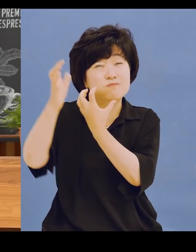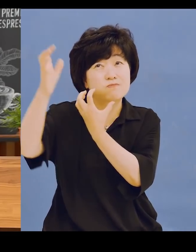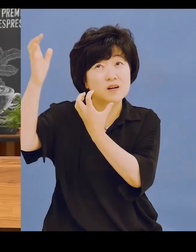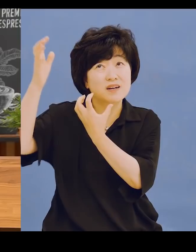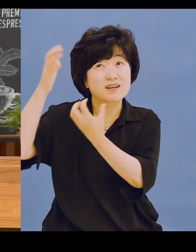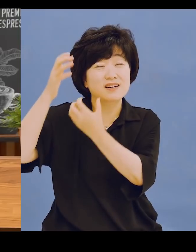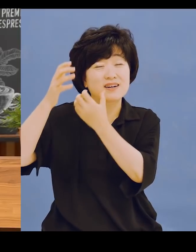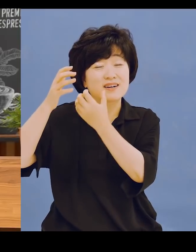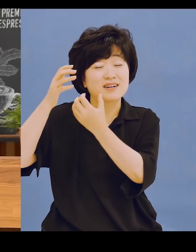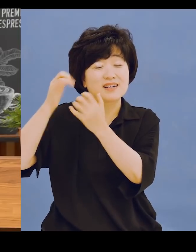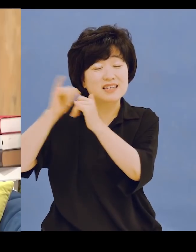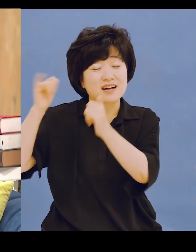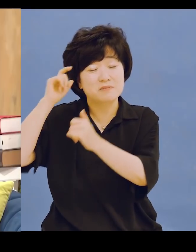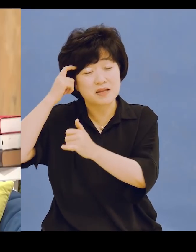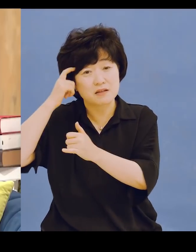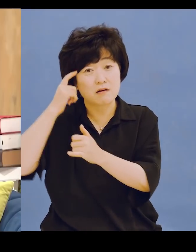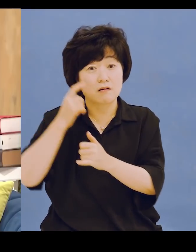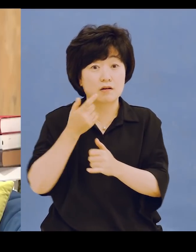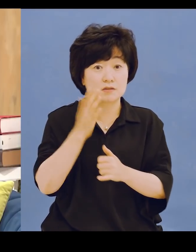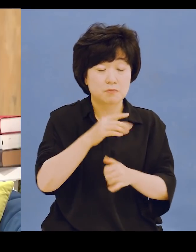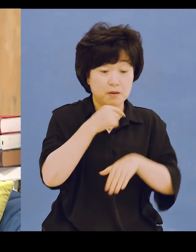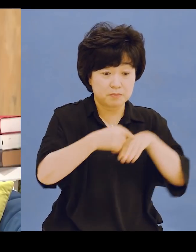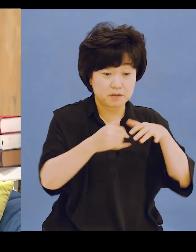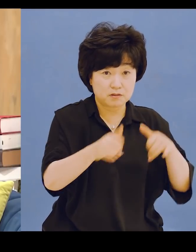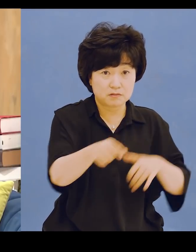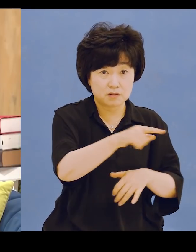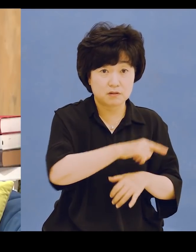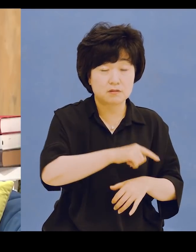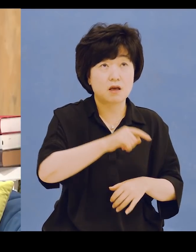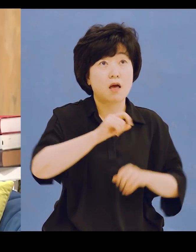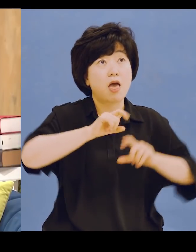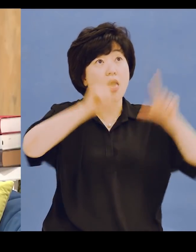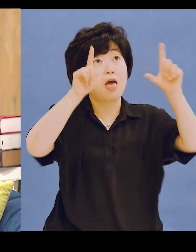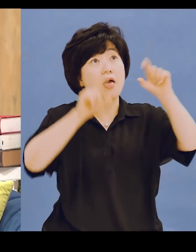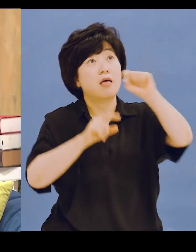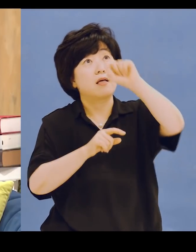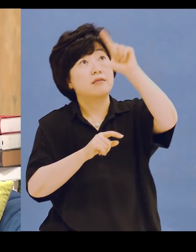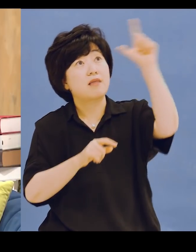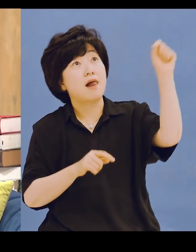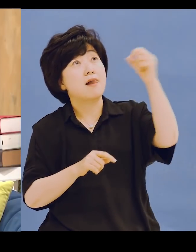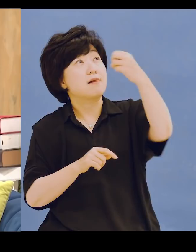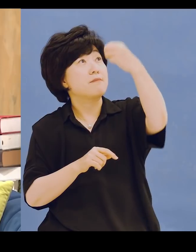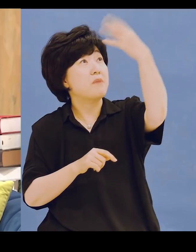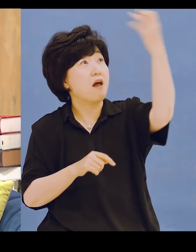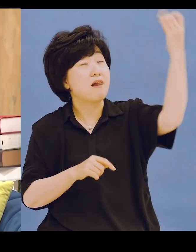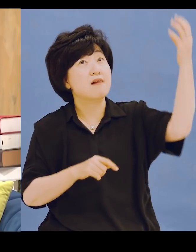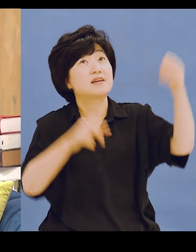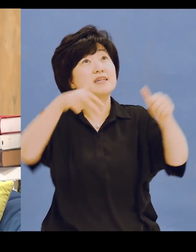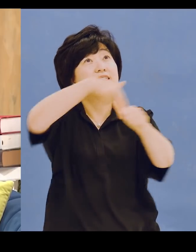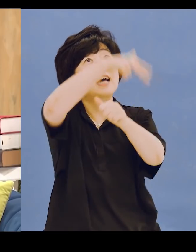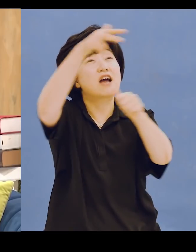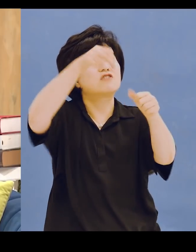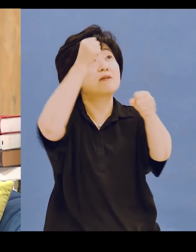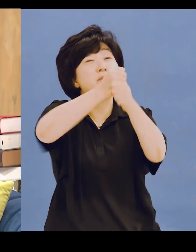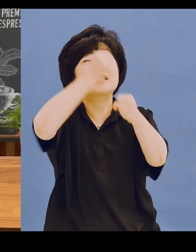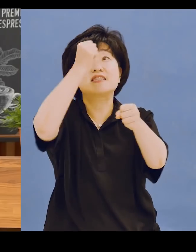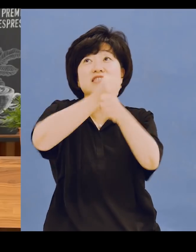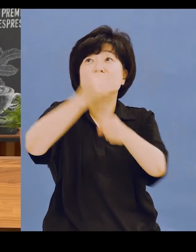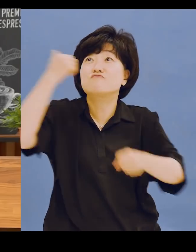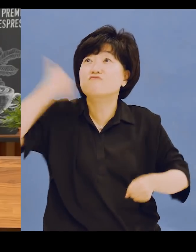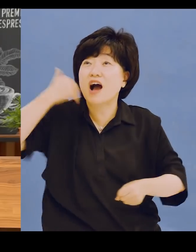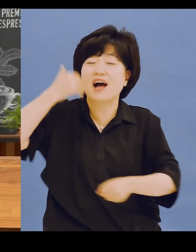그렇죠. 만드는군요. 네. 그런데 우리 부족 애들은 해와 달과 별을 만든 분은 하나님이다 했더니 딱